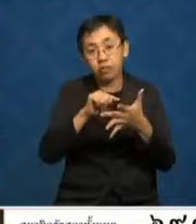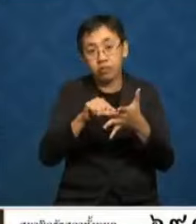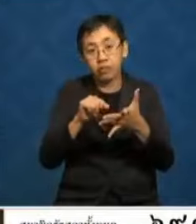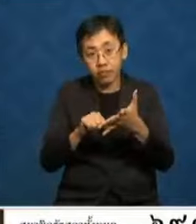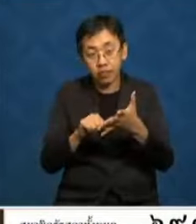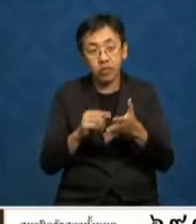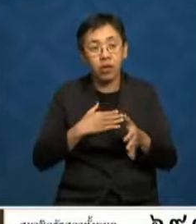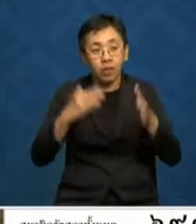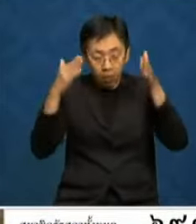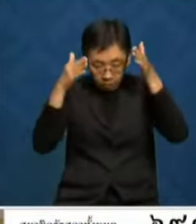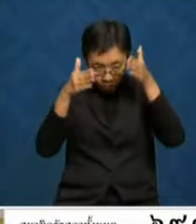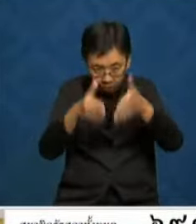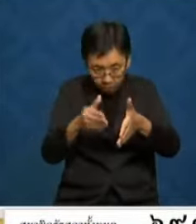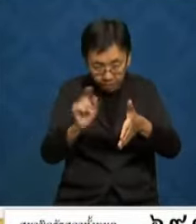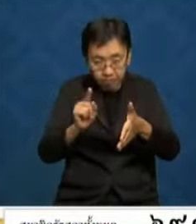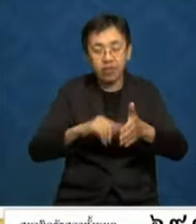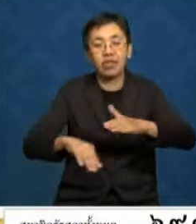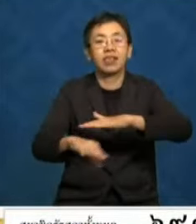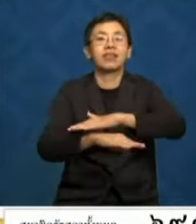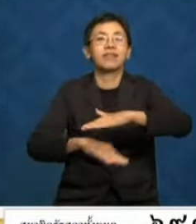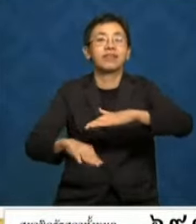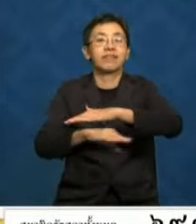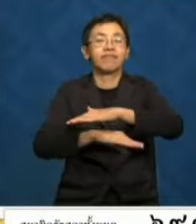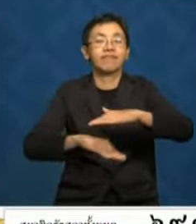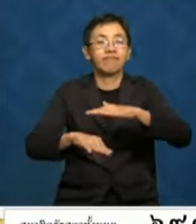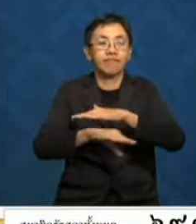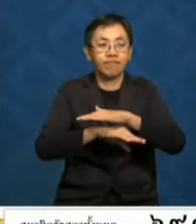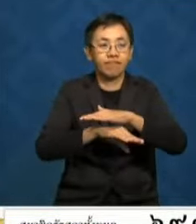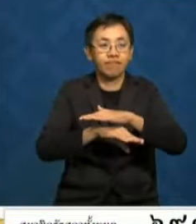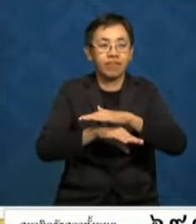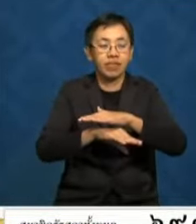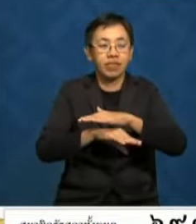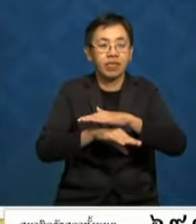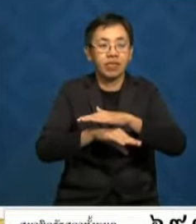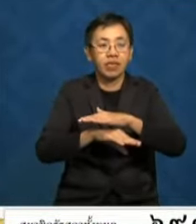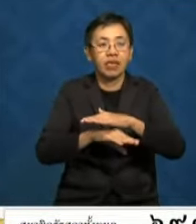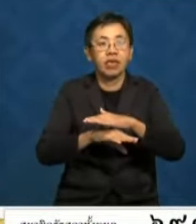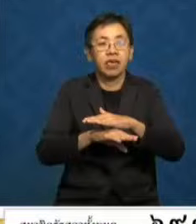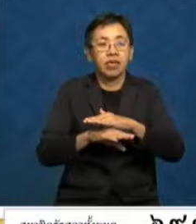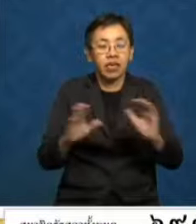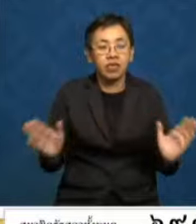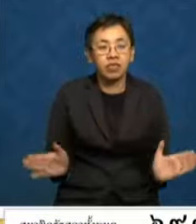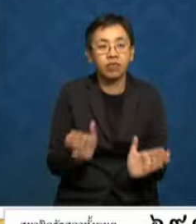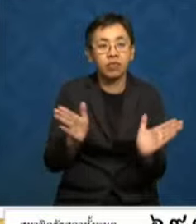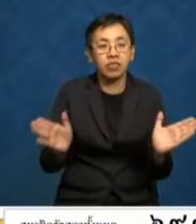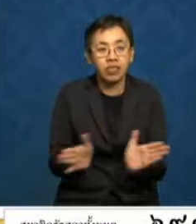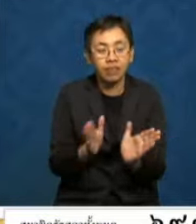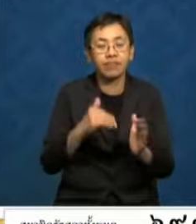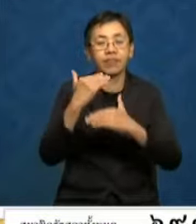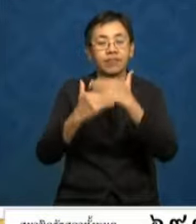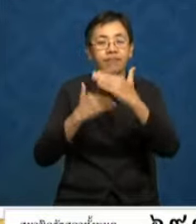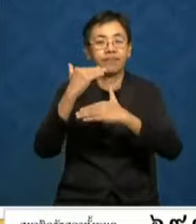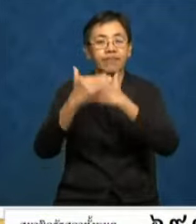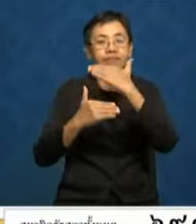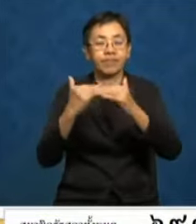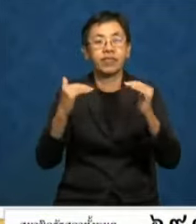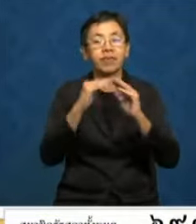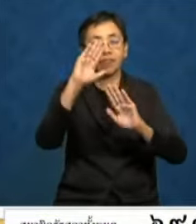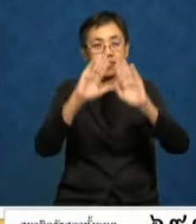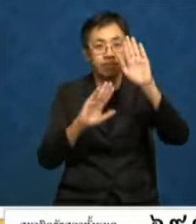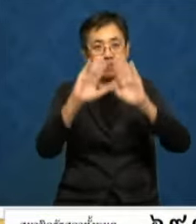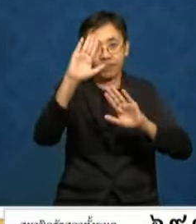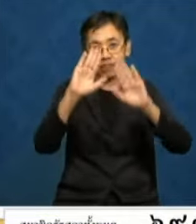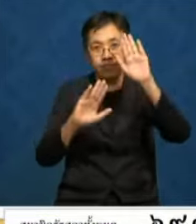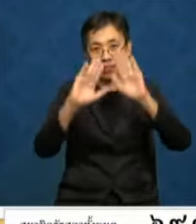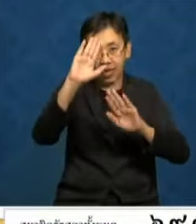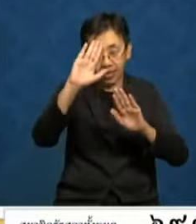สไปที่ด้านพื้นฐานที่สุดครับก็คือด้านการเสริมและการสร้างความเจริญทางด้านประชาธิปไตยและด้